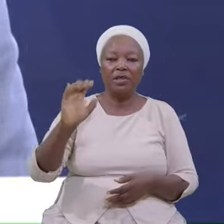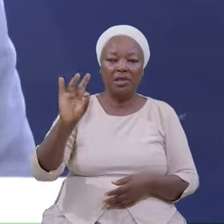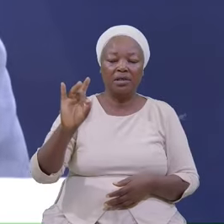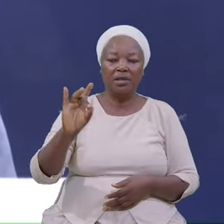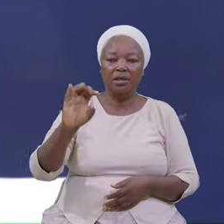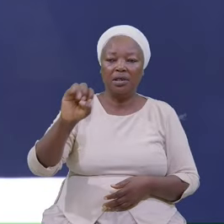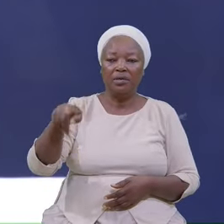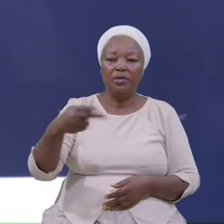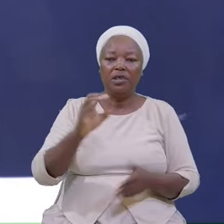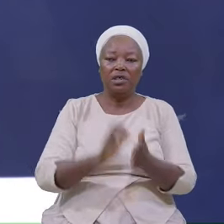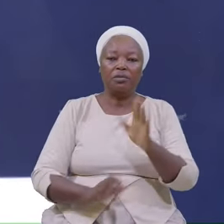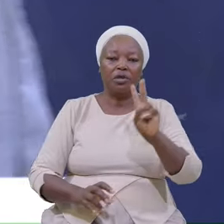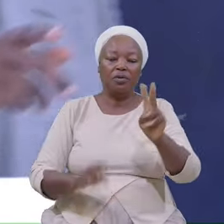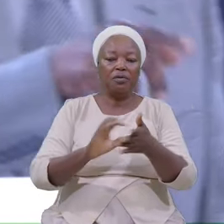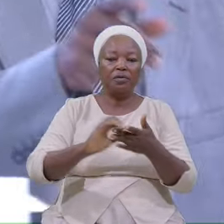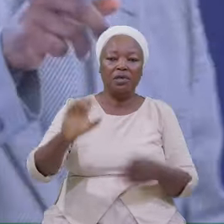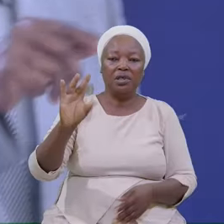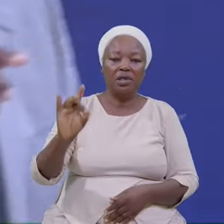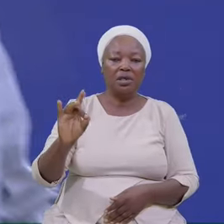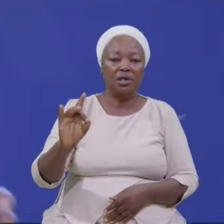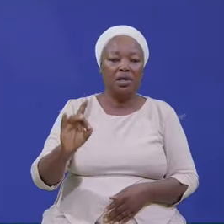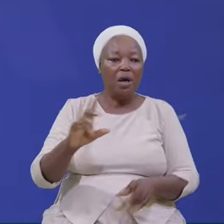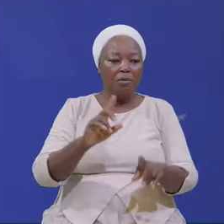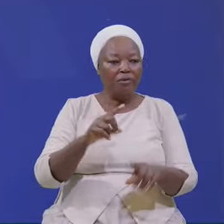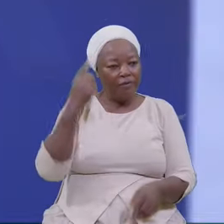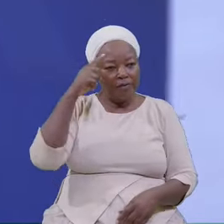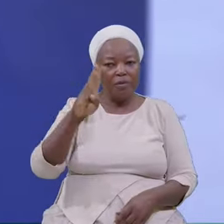Nous allons aux Éphésiens 2, verset 8.